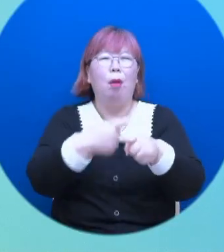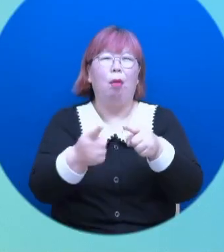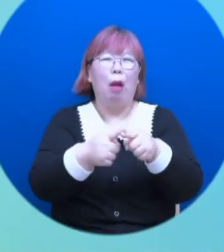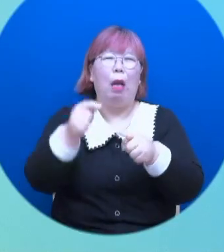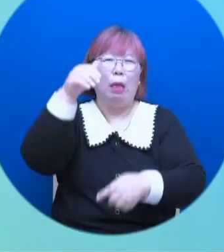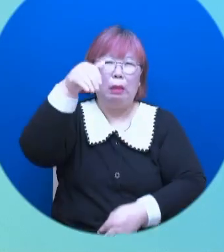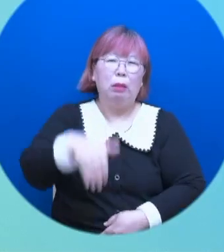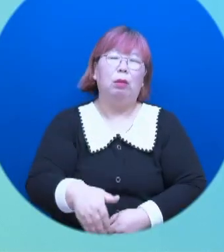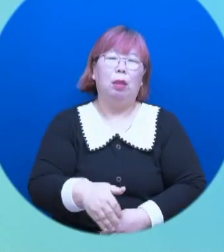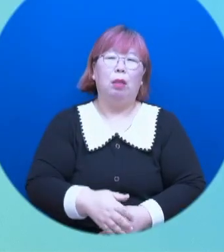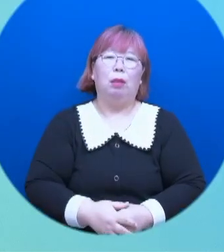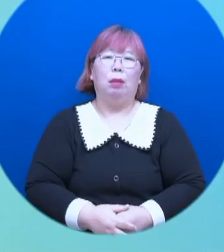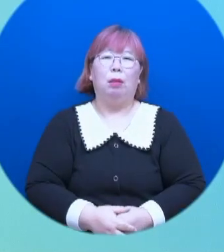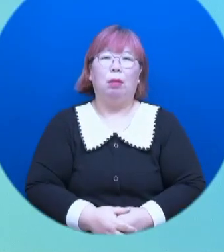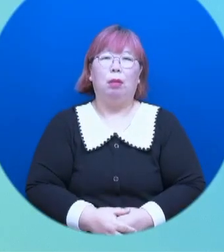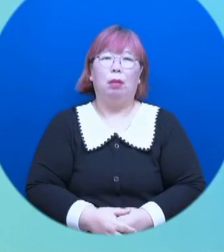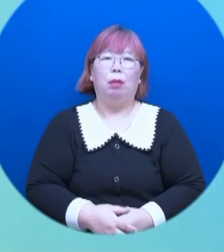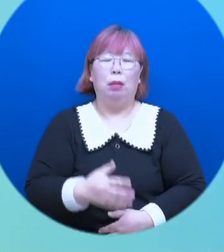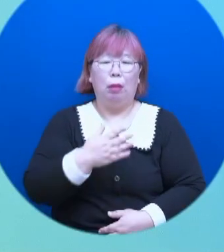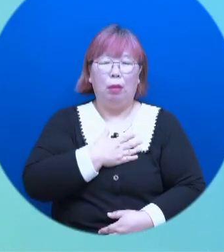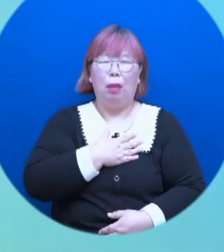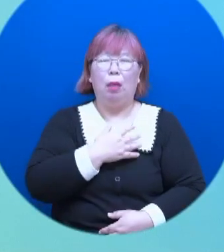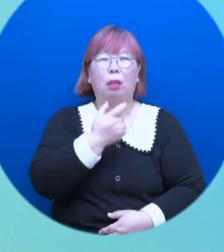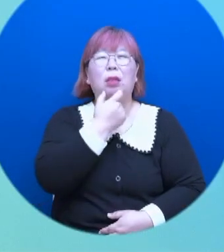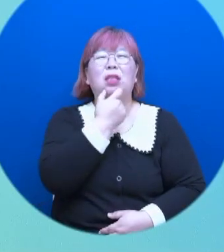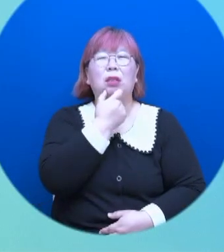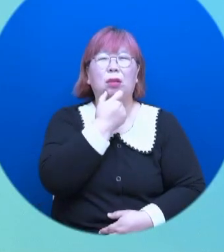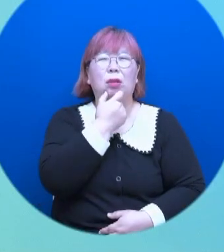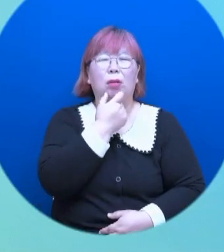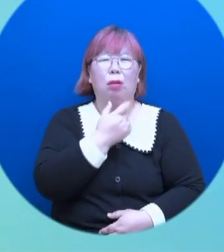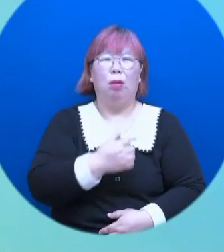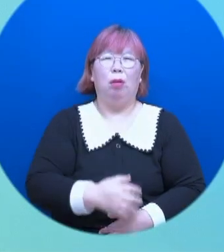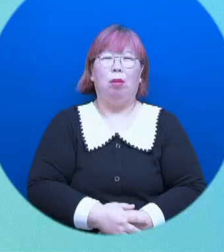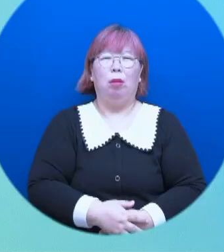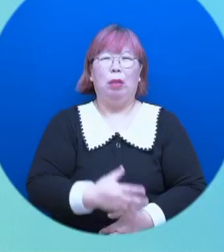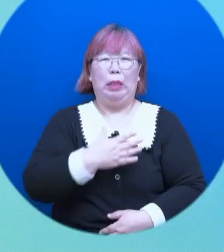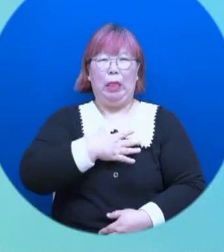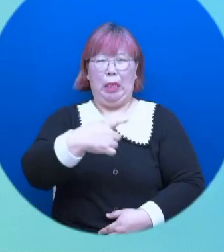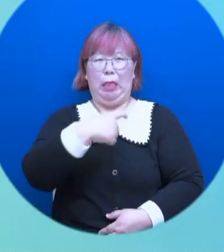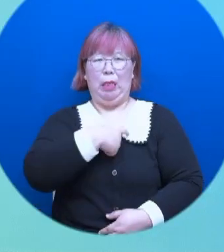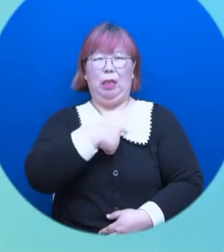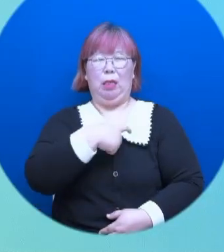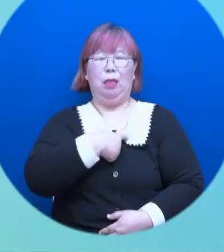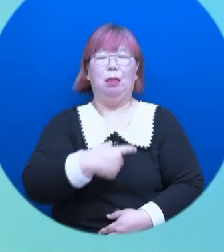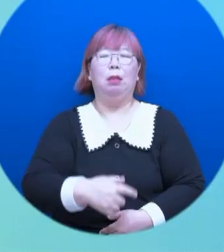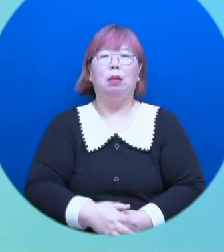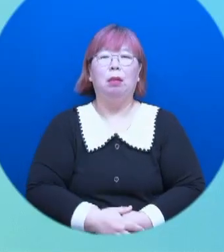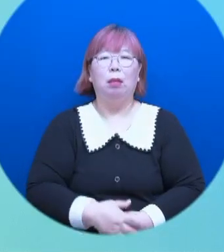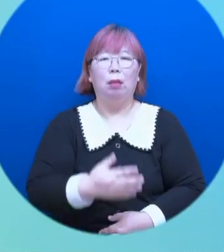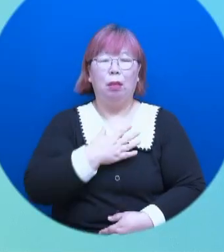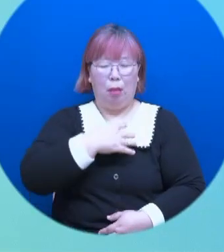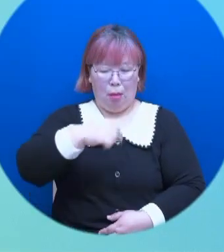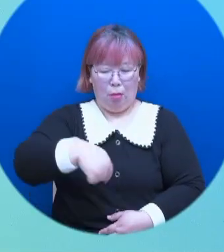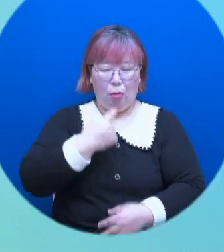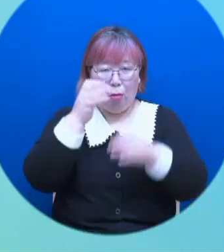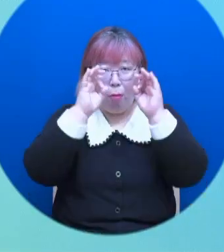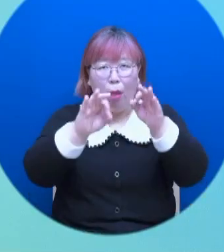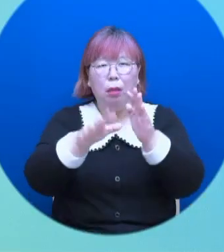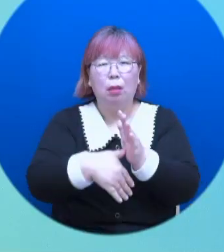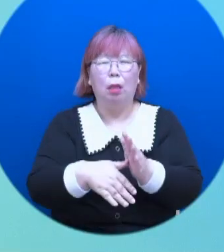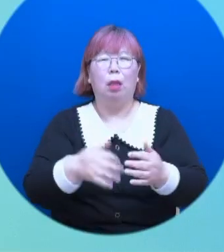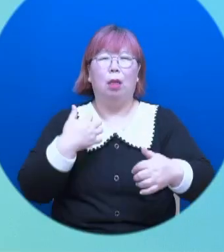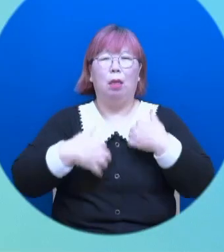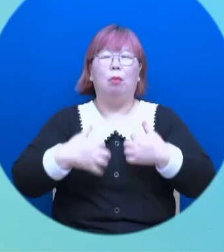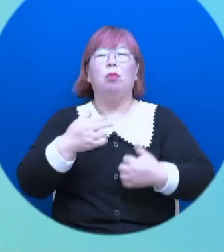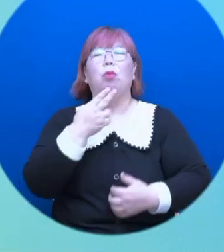평가절하합니다. 자신이 싫어요. 자신이 혐오스럽습니다. 그 삶에 기쁨이